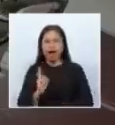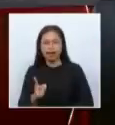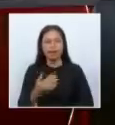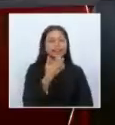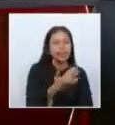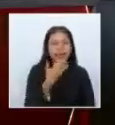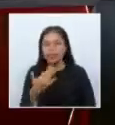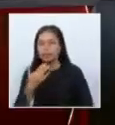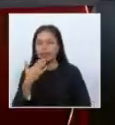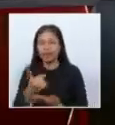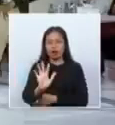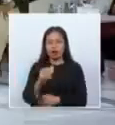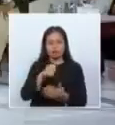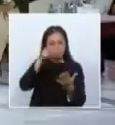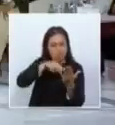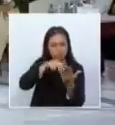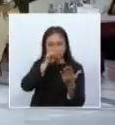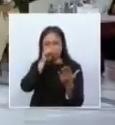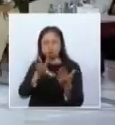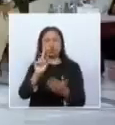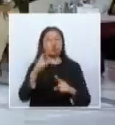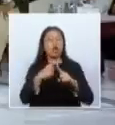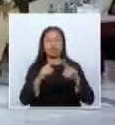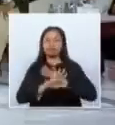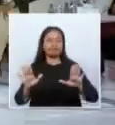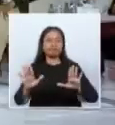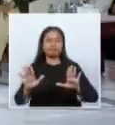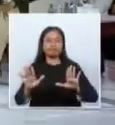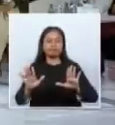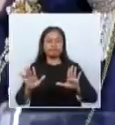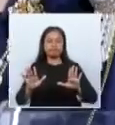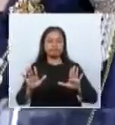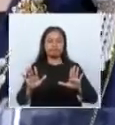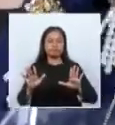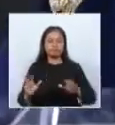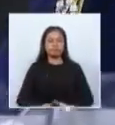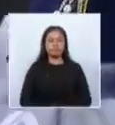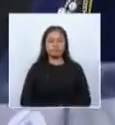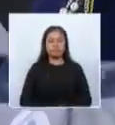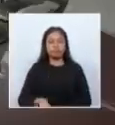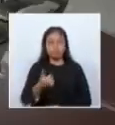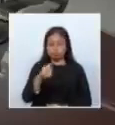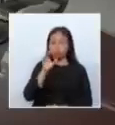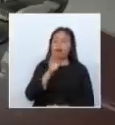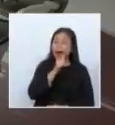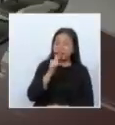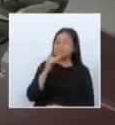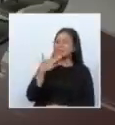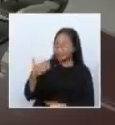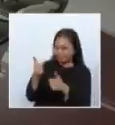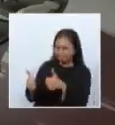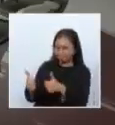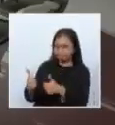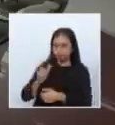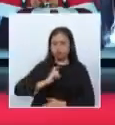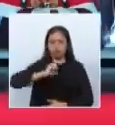kritik pada Pak Prabowo. Tapi omon-omon itu jenaka itu. Orang netizen ketika bicara omon-omon, ketika mengungkap